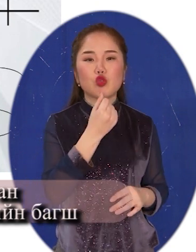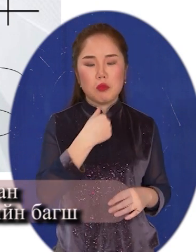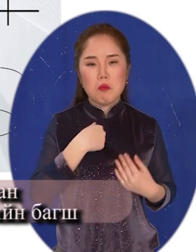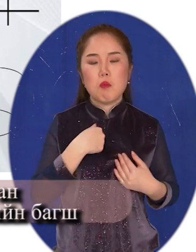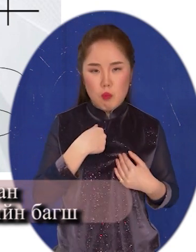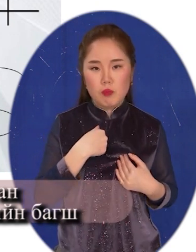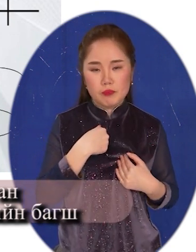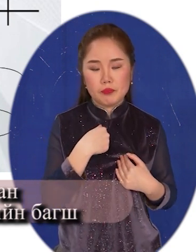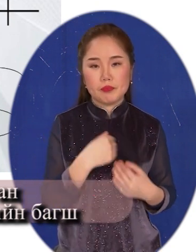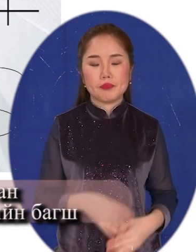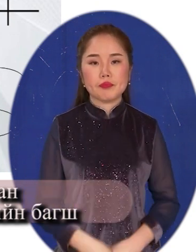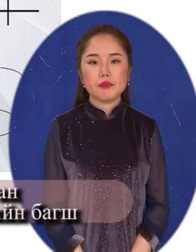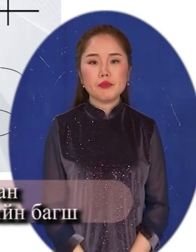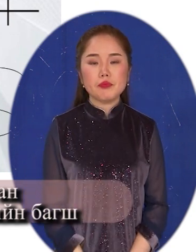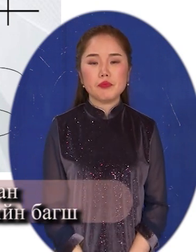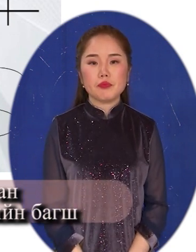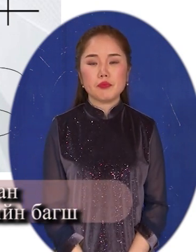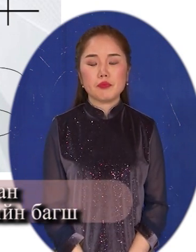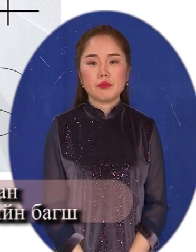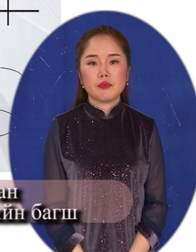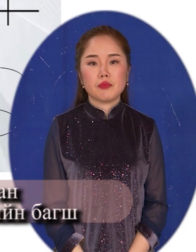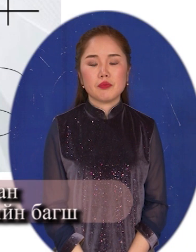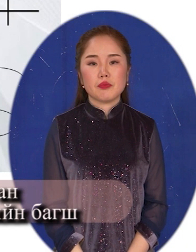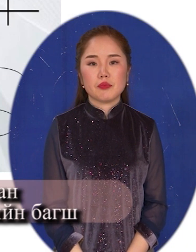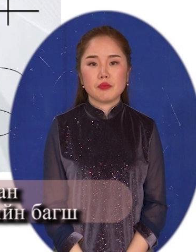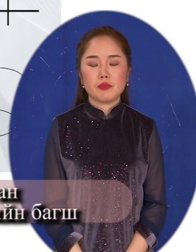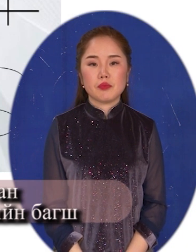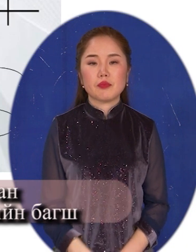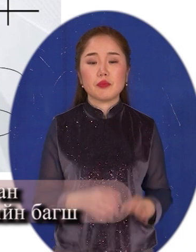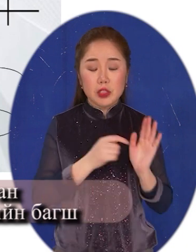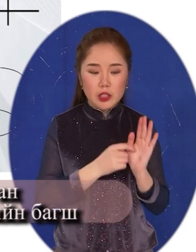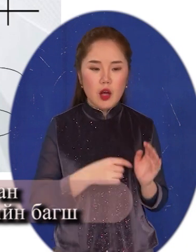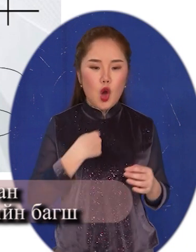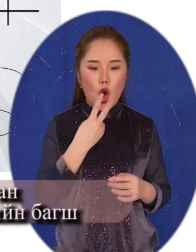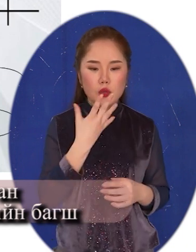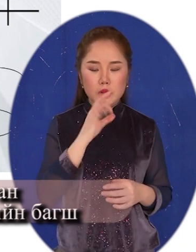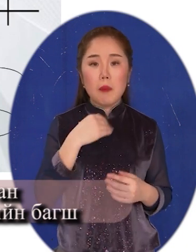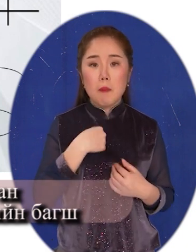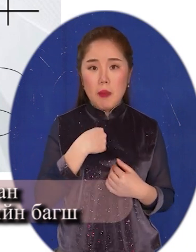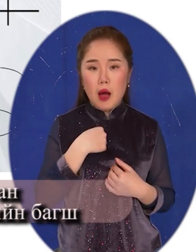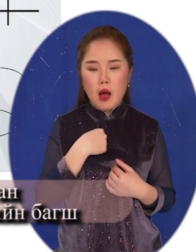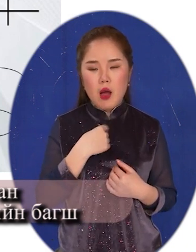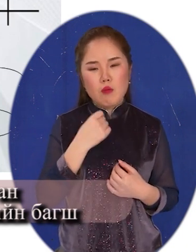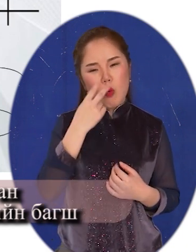болады. Бірақ та қоңғырда 250 тегірік қана бар болғандықтан